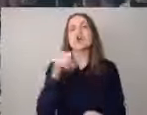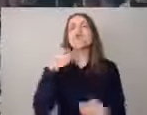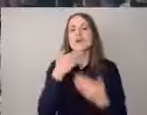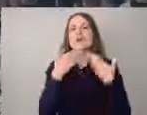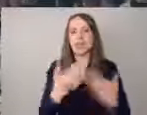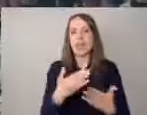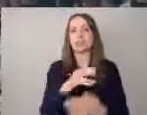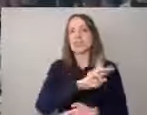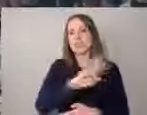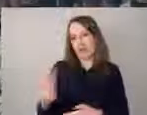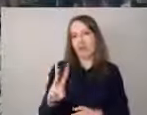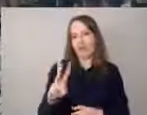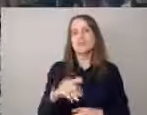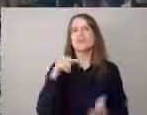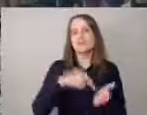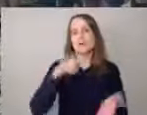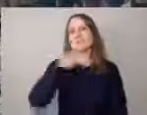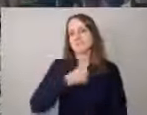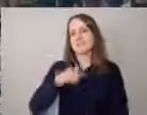Bądźmy razem.